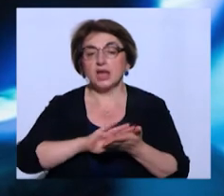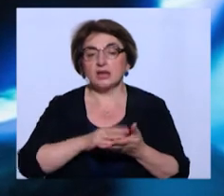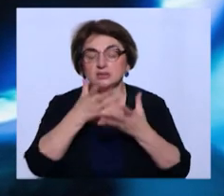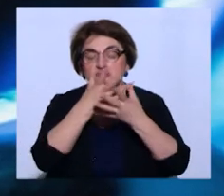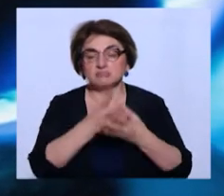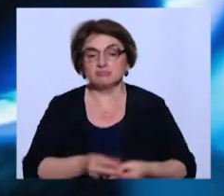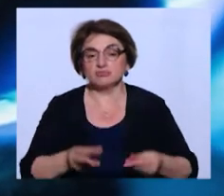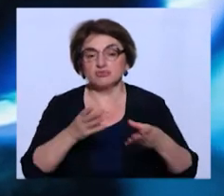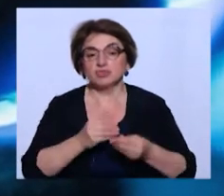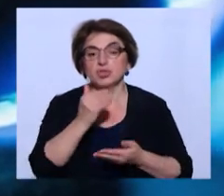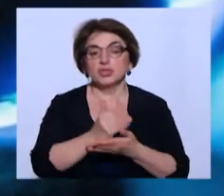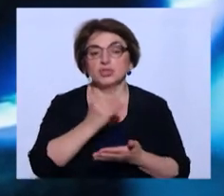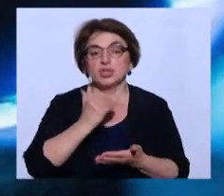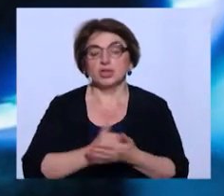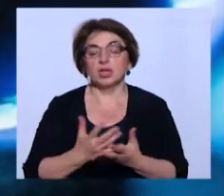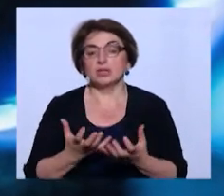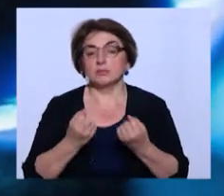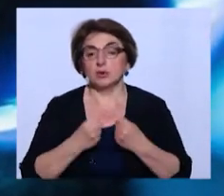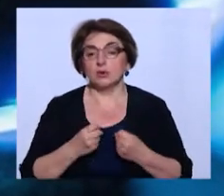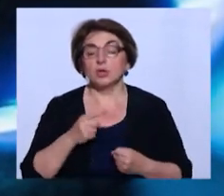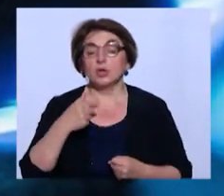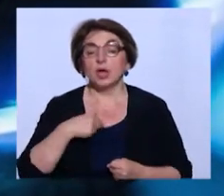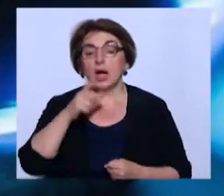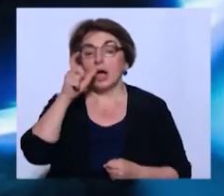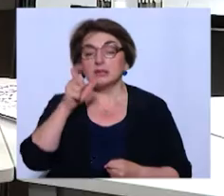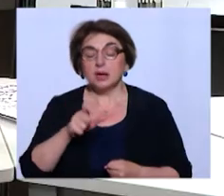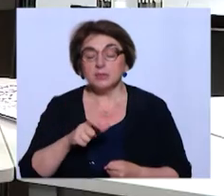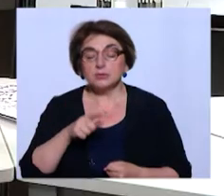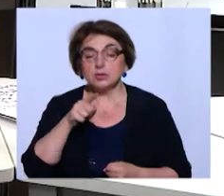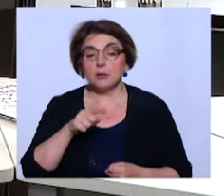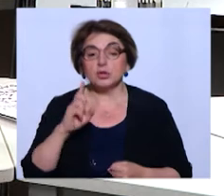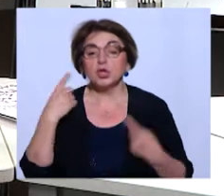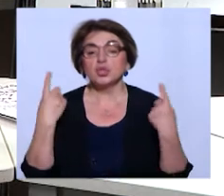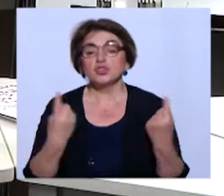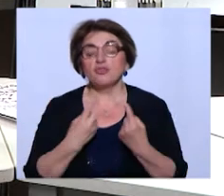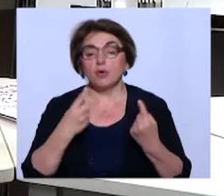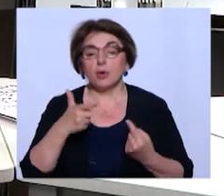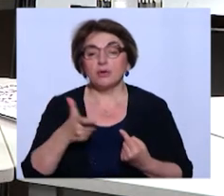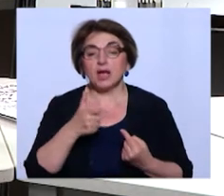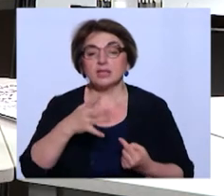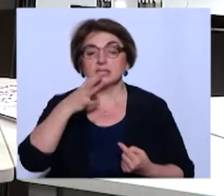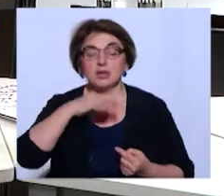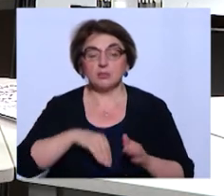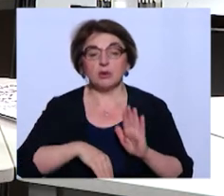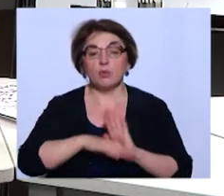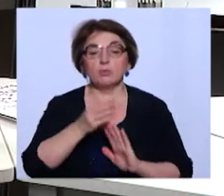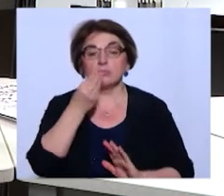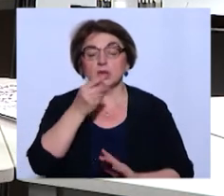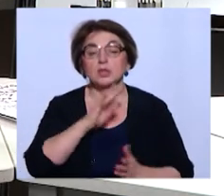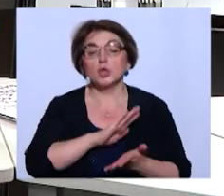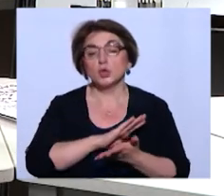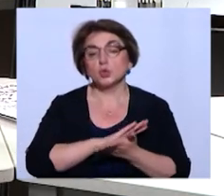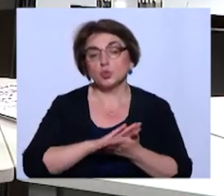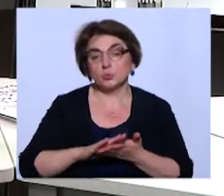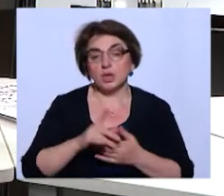აირი ჩვენთვის ყველაზე მეტად გამოსაყენებელია, რადგან მისი წვის პროდუქტები არის უფრო მეტად ეკოლოგიურად